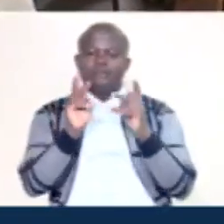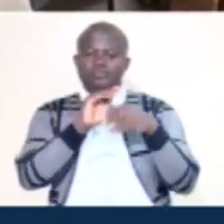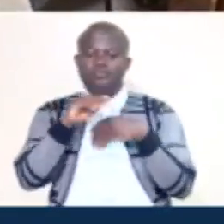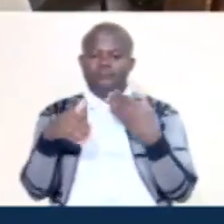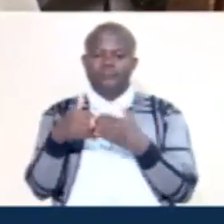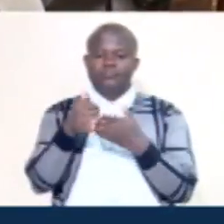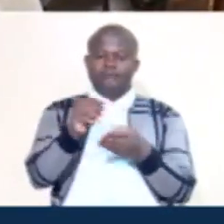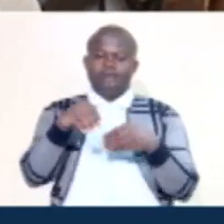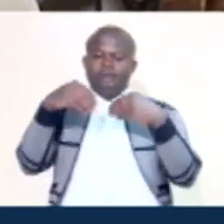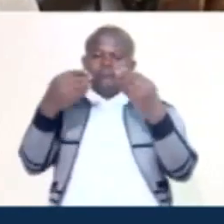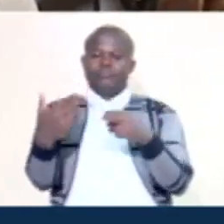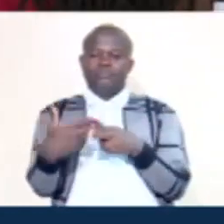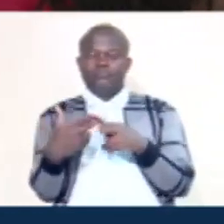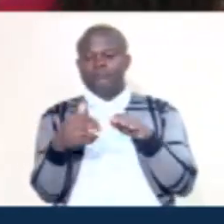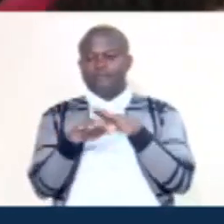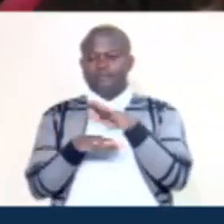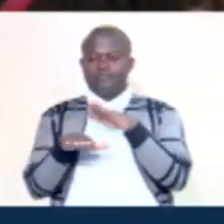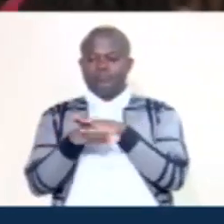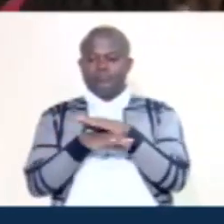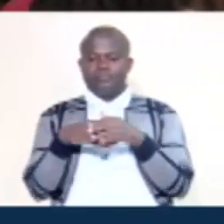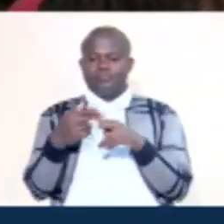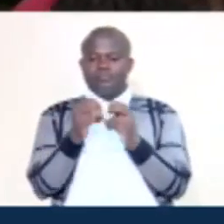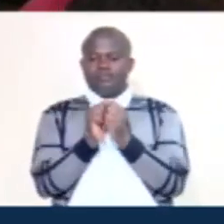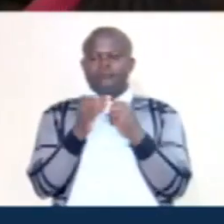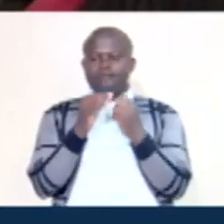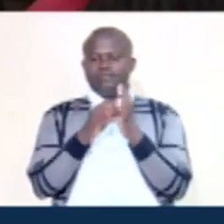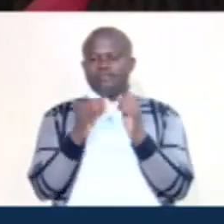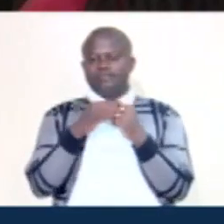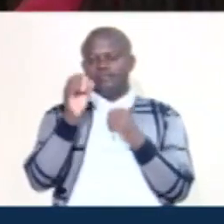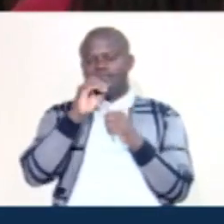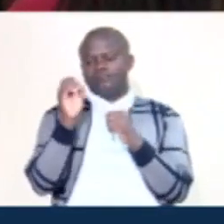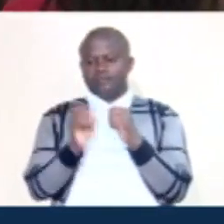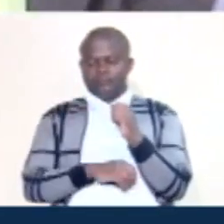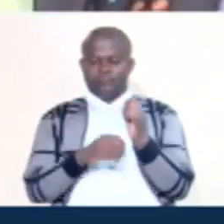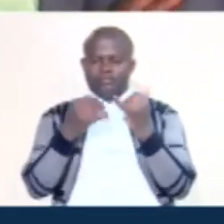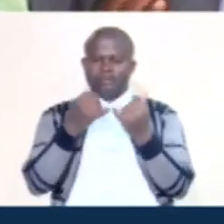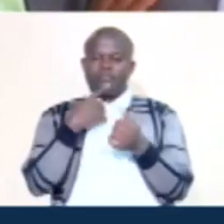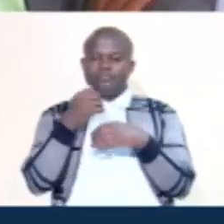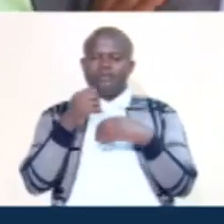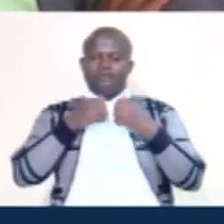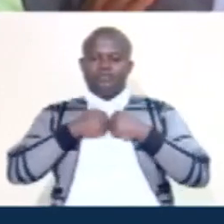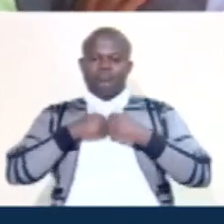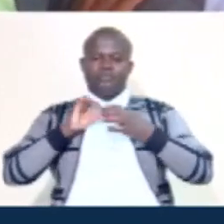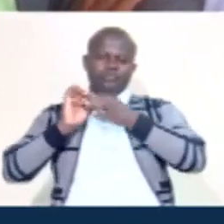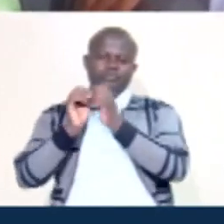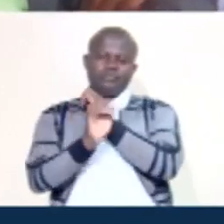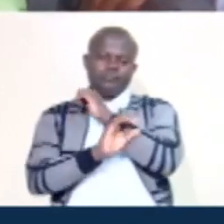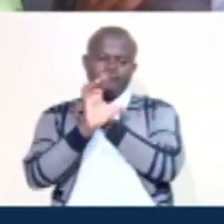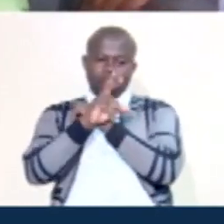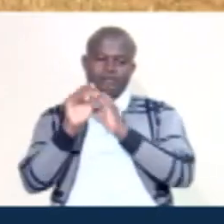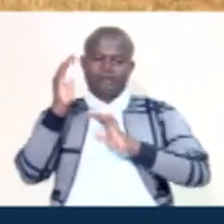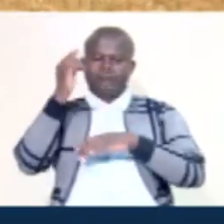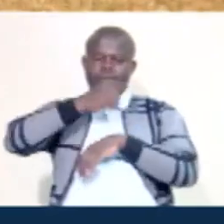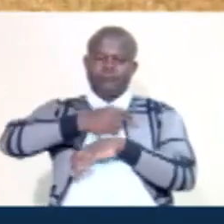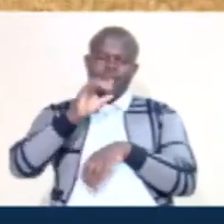akaba aribo batanga amakuru ku kigero cyo hasi kiri kuri 18% kuri uyu wa mbere u Rwanda rwifatanyije n'ibihugu bya Afurika kwizihiza